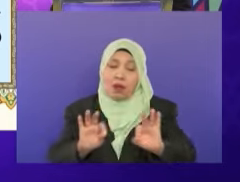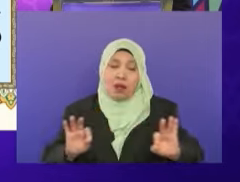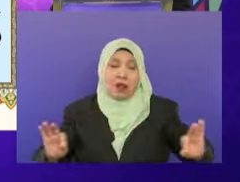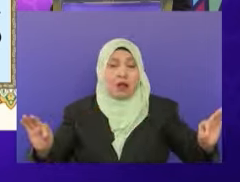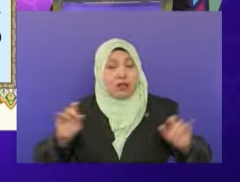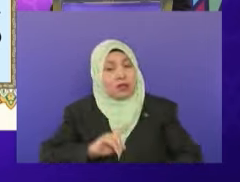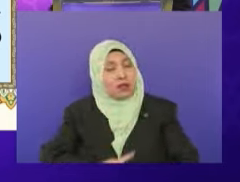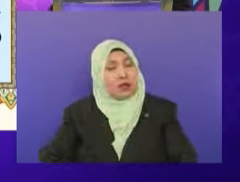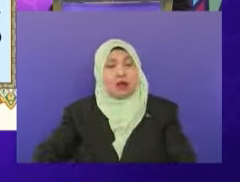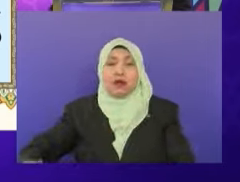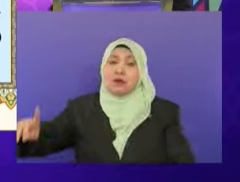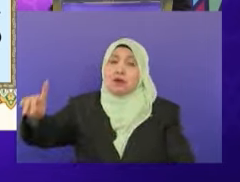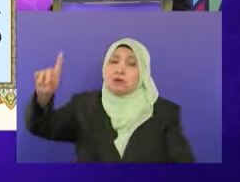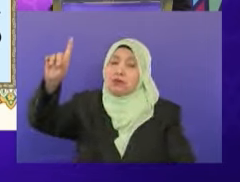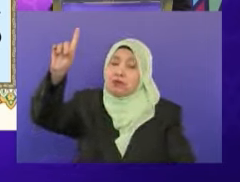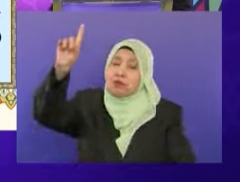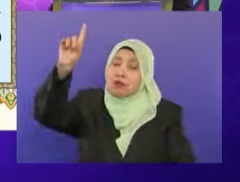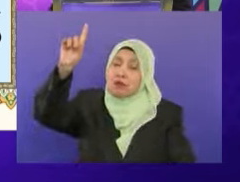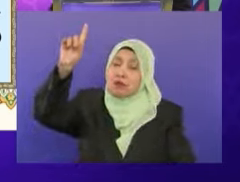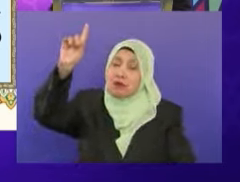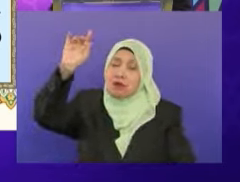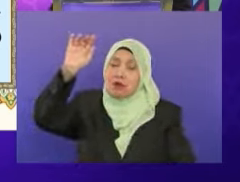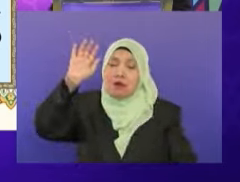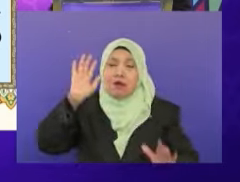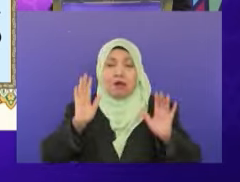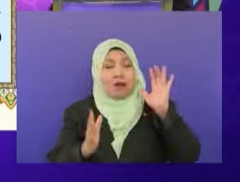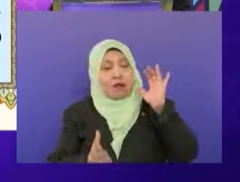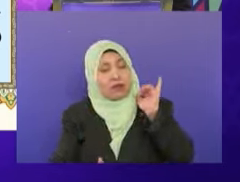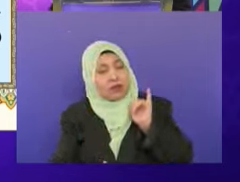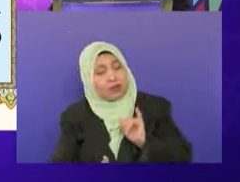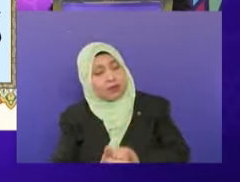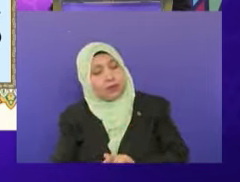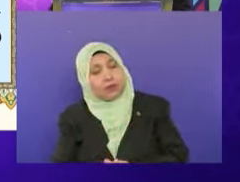الله العظيم.